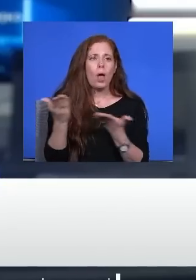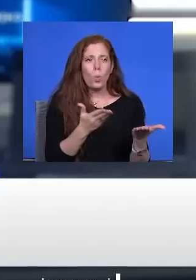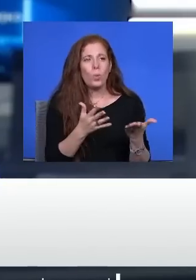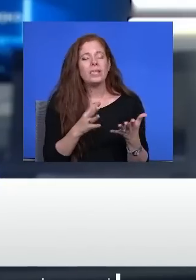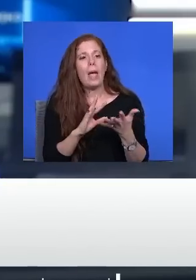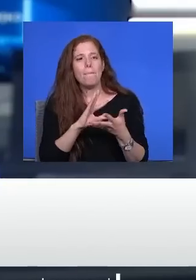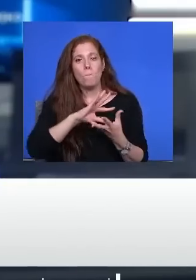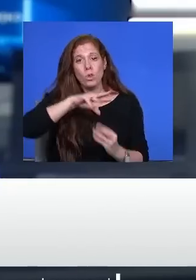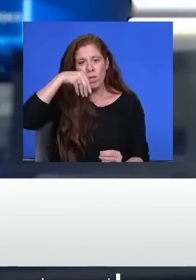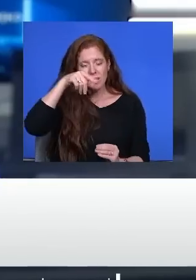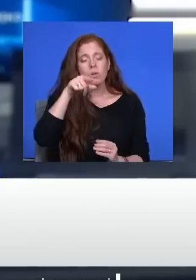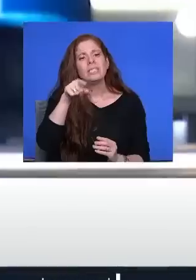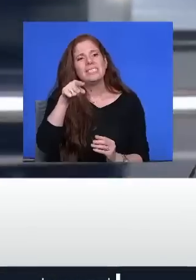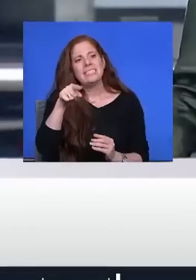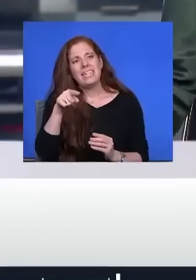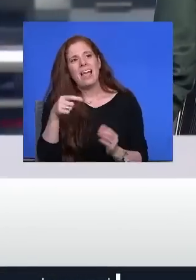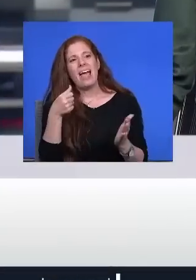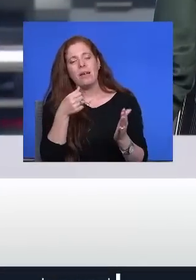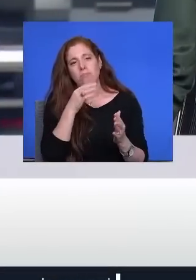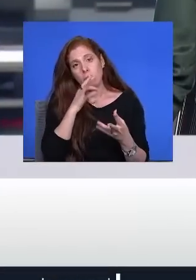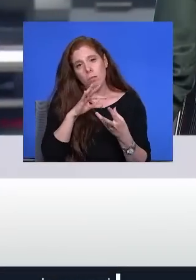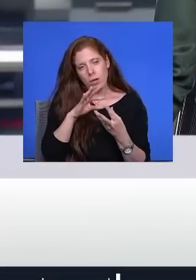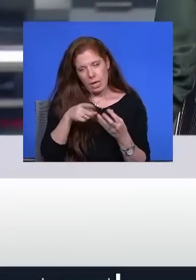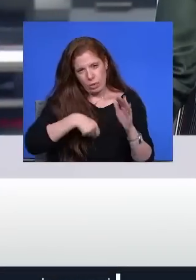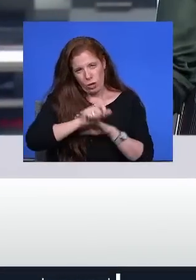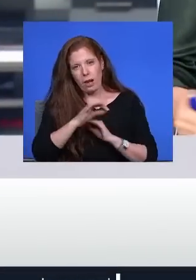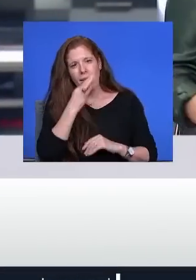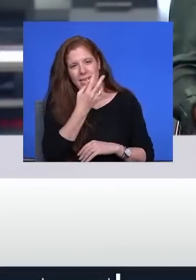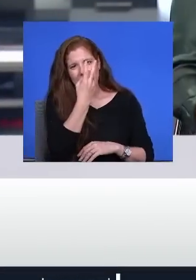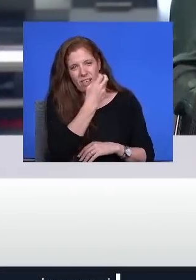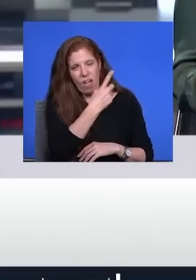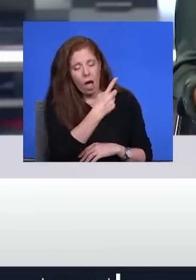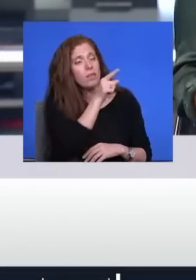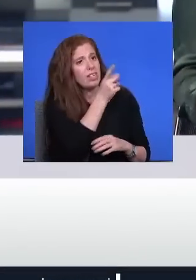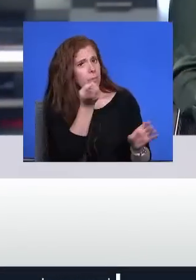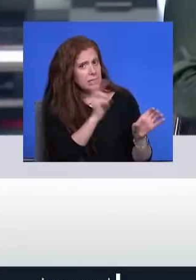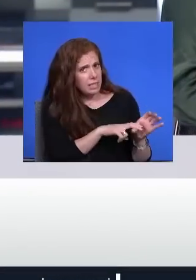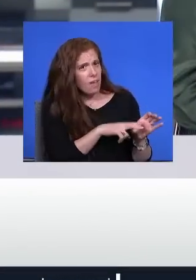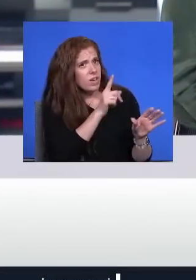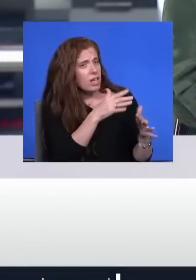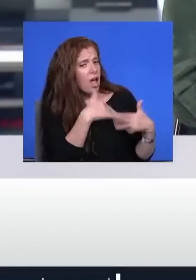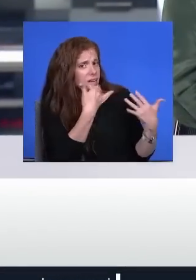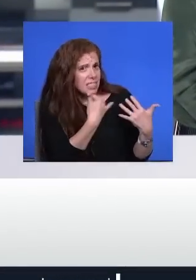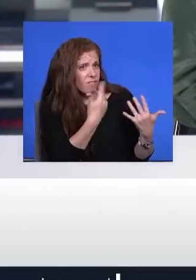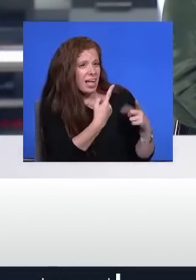בכדורגל לנבחרות עד גיל 21. ויואב ברוביץ', ראש תחום הספורט, אתה מצטרף, אתה חשפת, יואב, את החרם